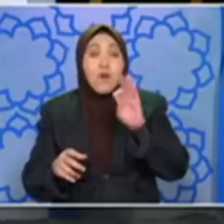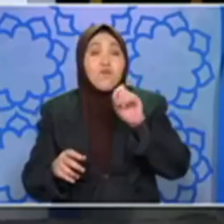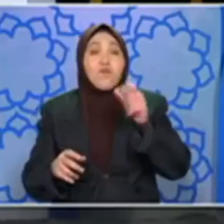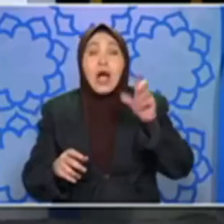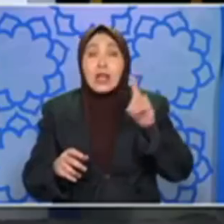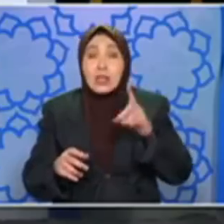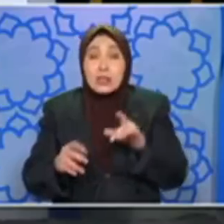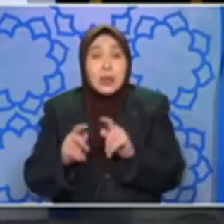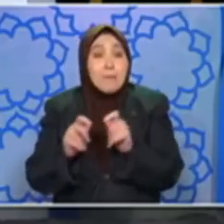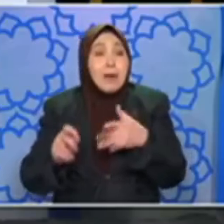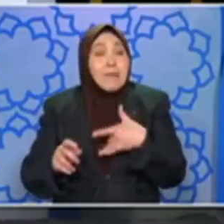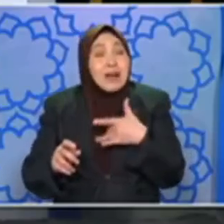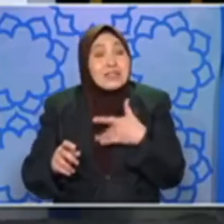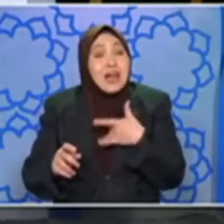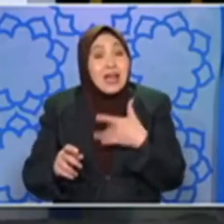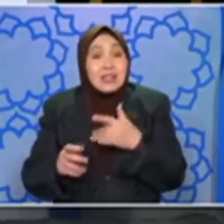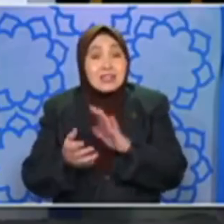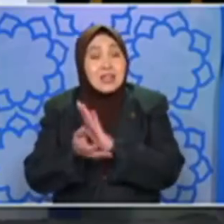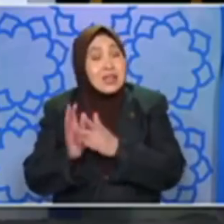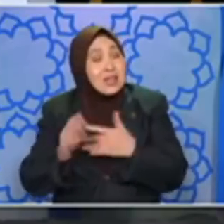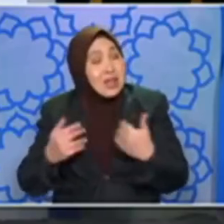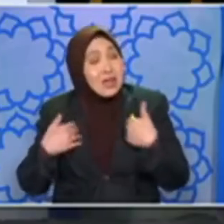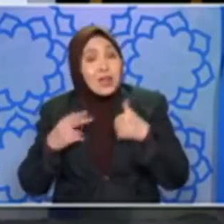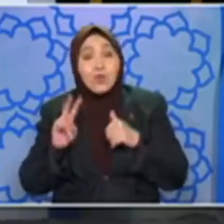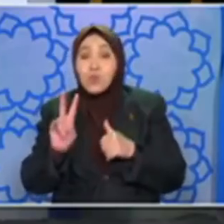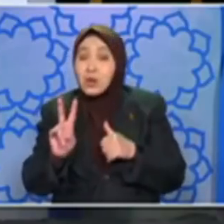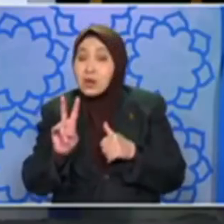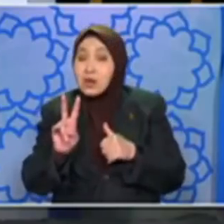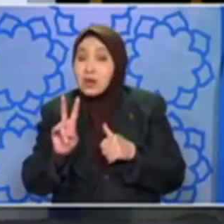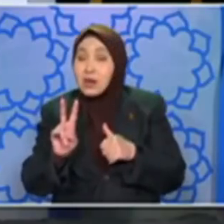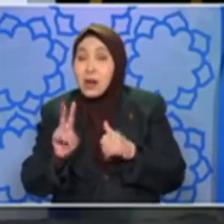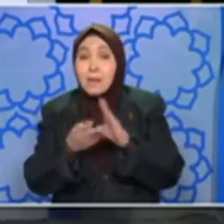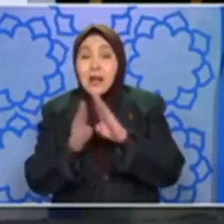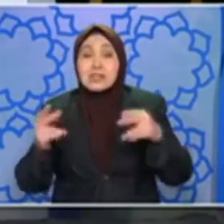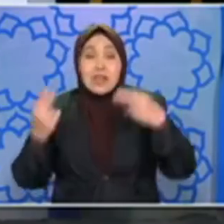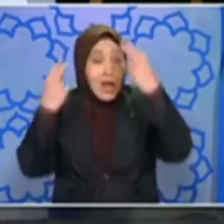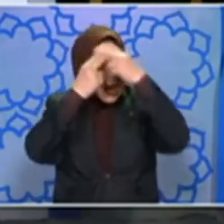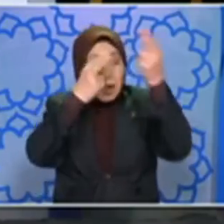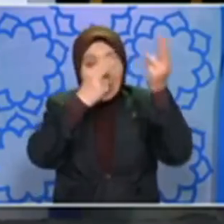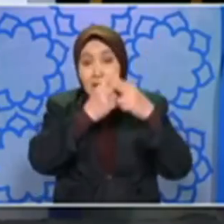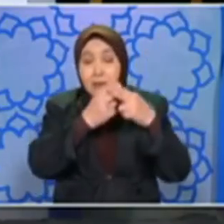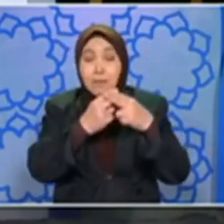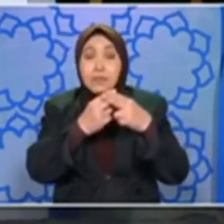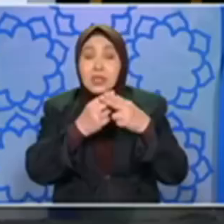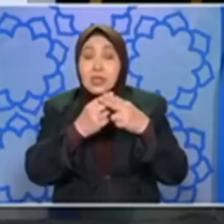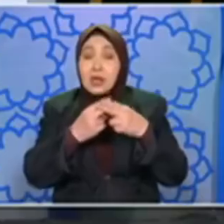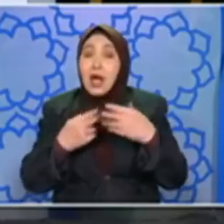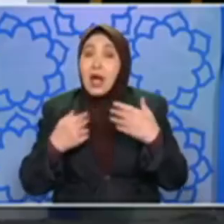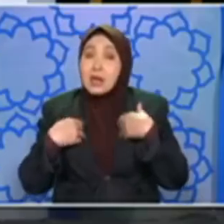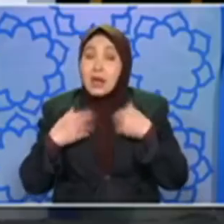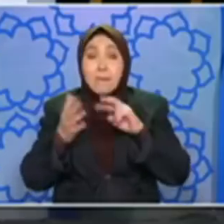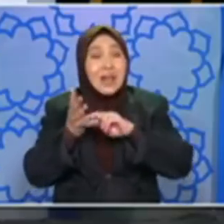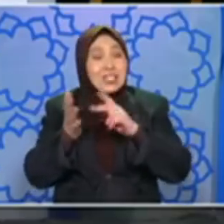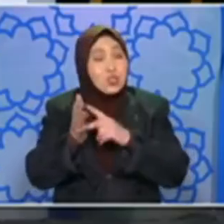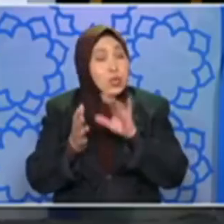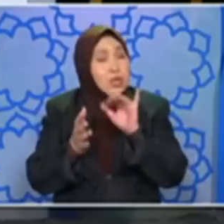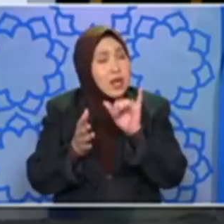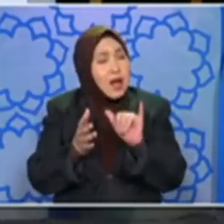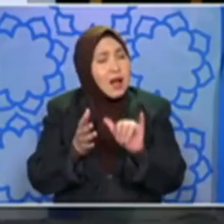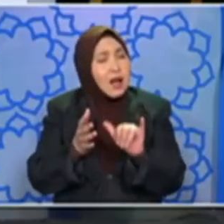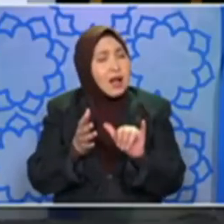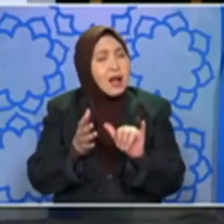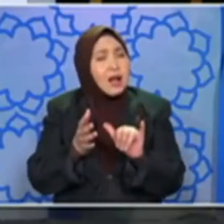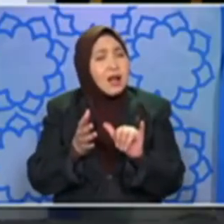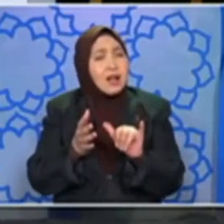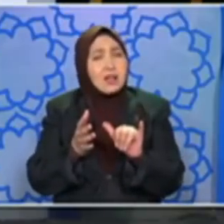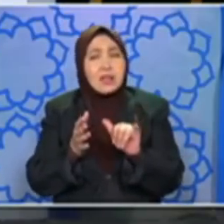ya, tempat perasaan, dan dia ada dua. Dia pasal bahasa Arab ni kan istilahnya lughatul bat kan. Dia ada maksud yang yang